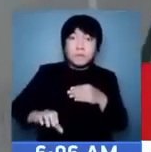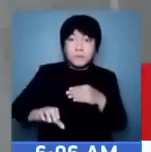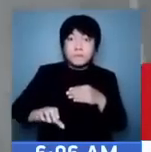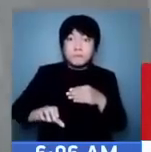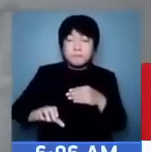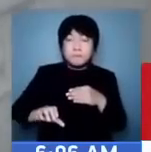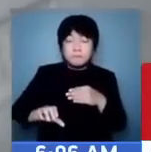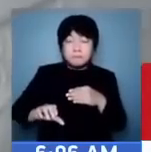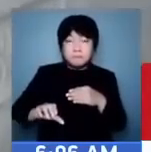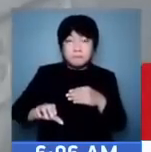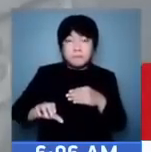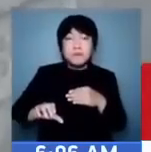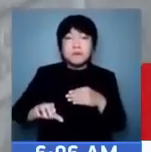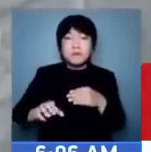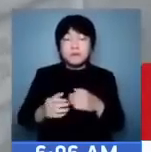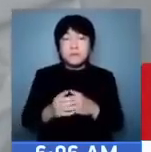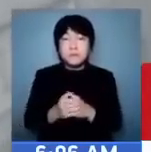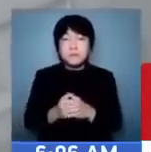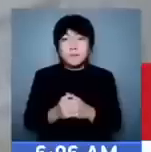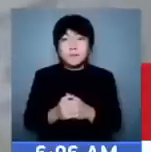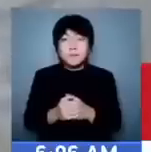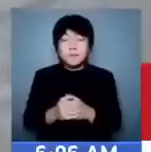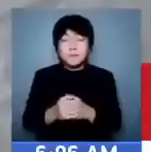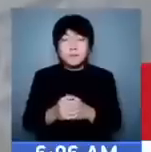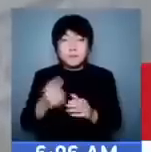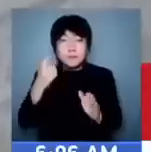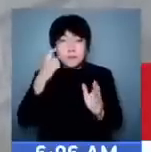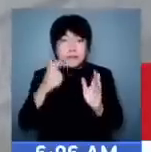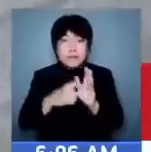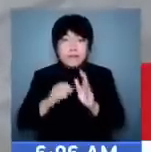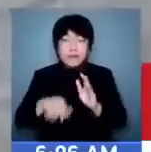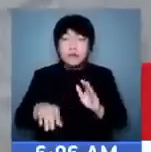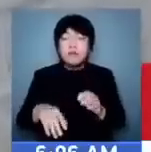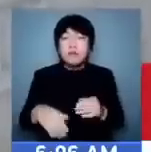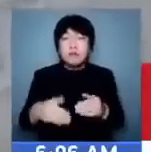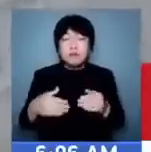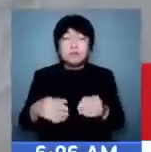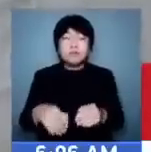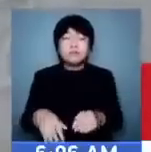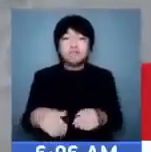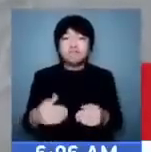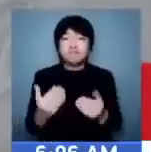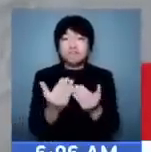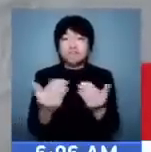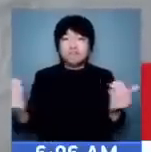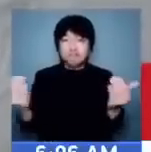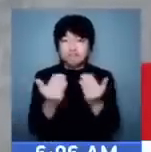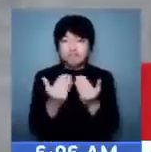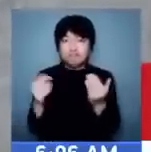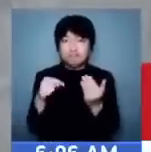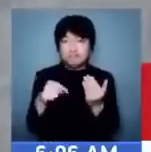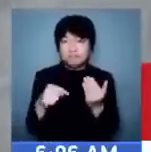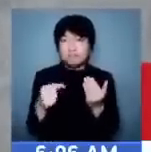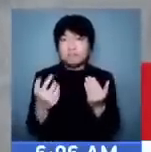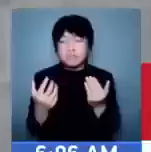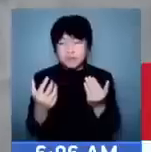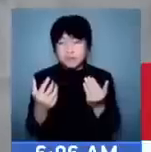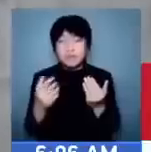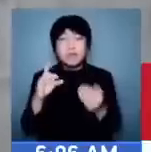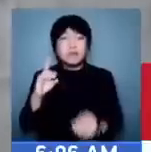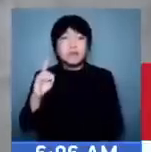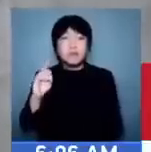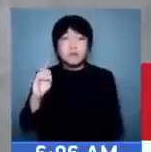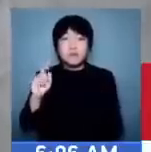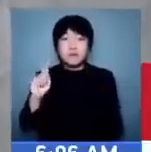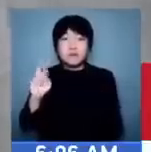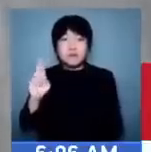Ito yung mga segments na kapag binungkal, kinatapal at paninigurado ng DOTR at ng contractor ng proyekto, hindi naman